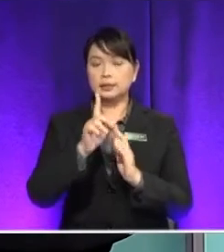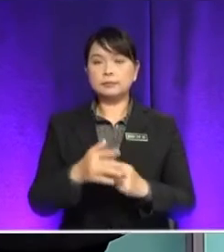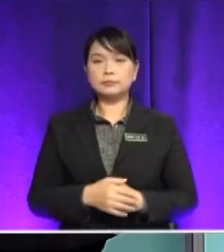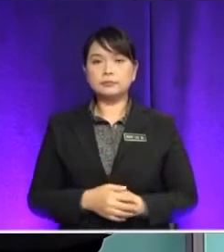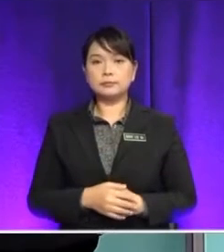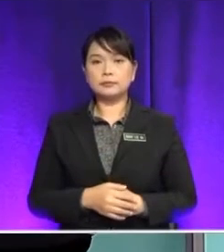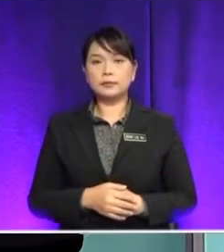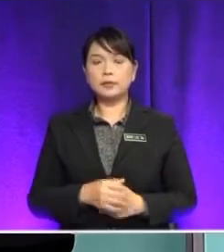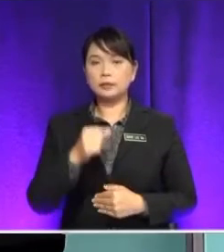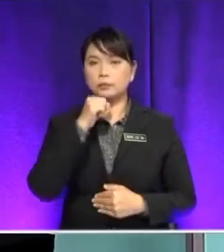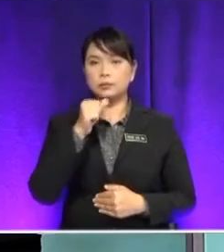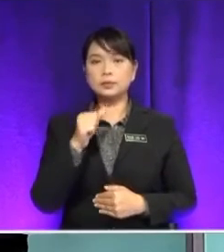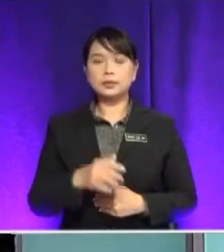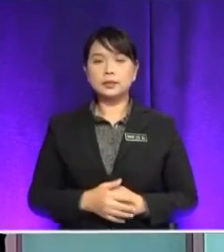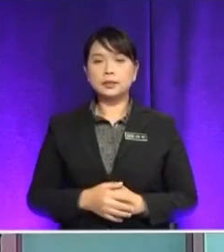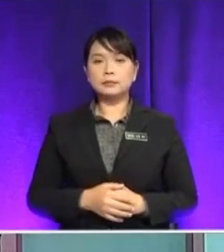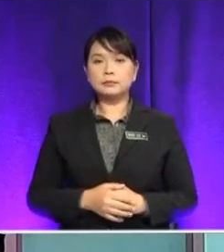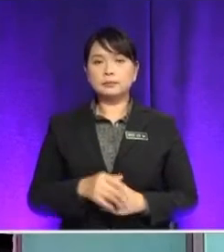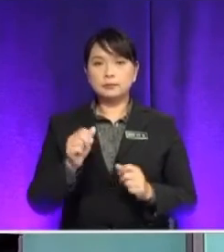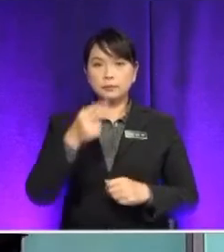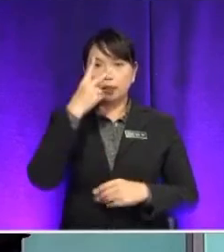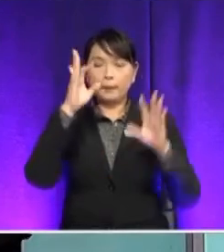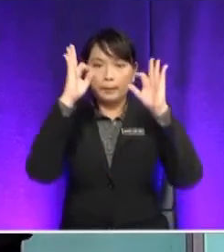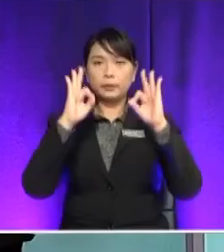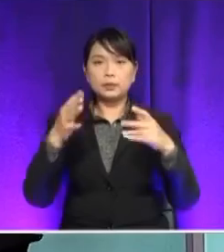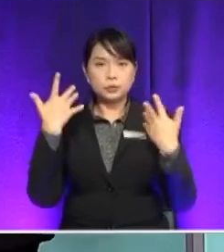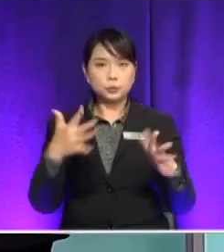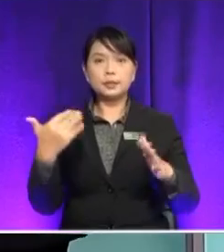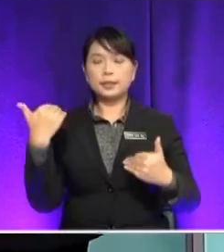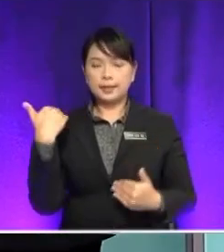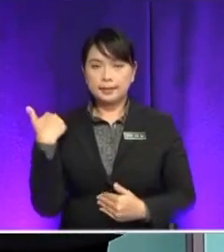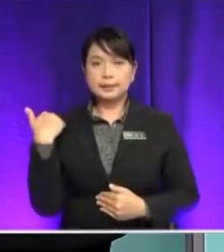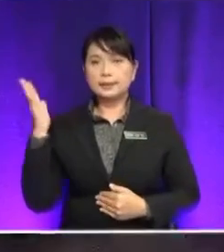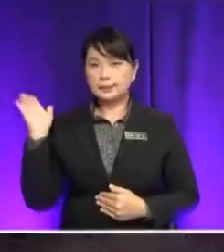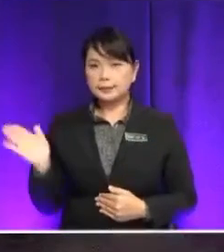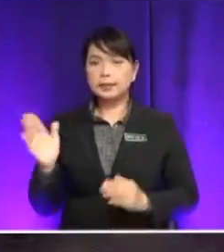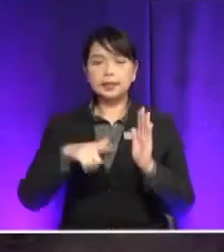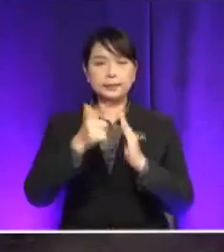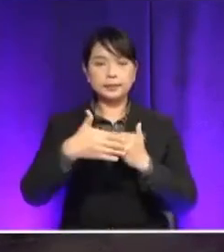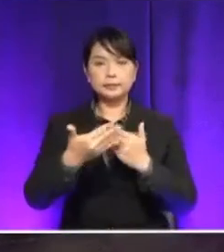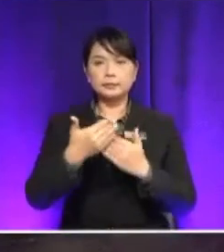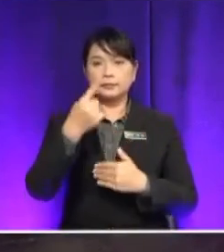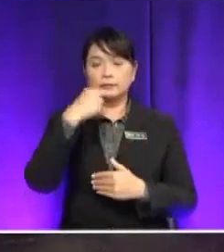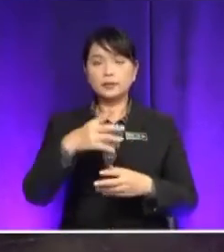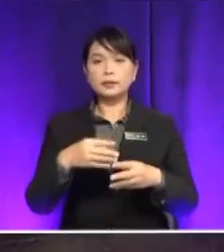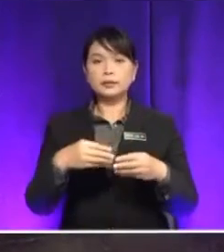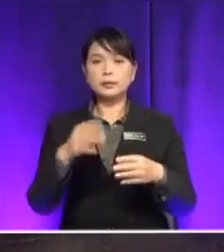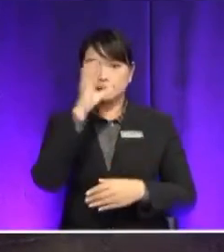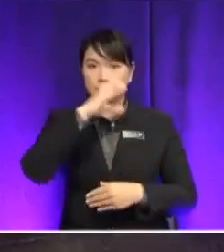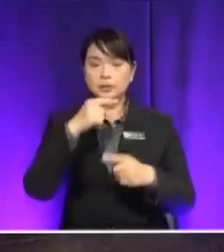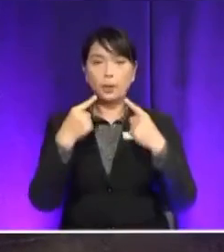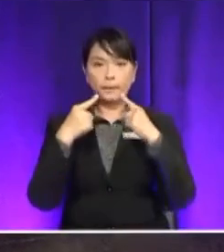bukan satu kesilapan Oh tapi ane lebih mudah Kalau aku mah tengok senang karena kg jawaban lebih muda pemeriksa untuk